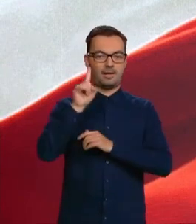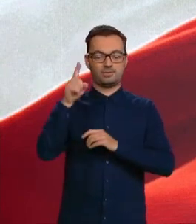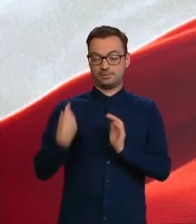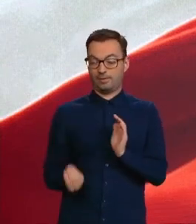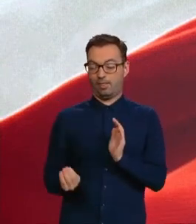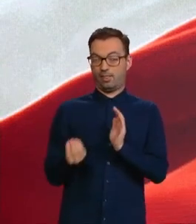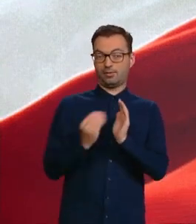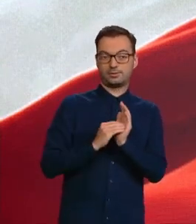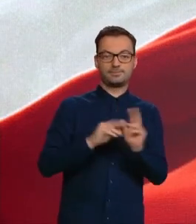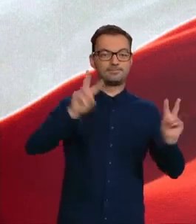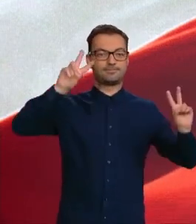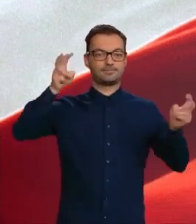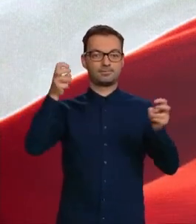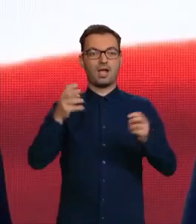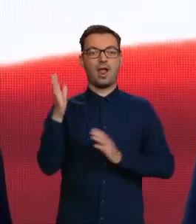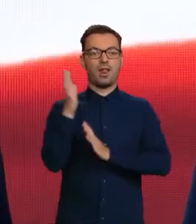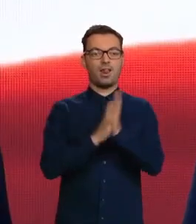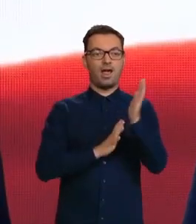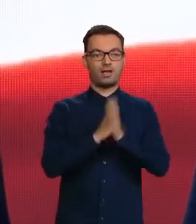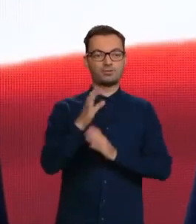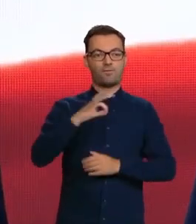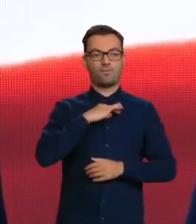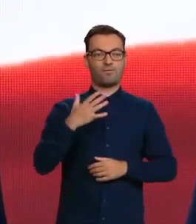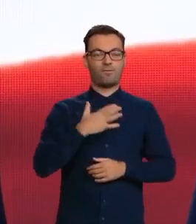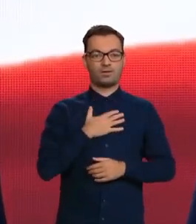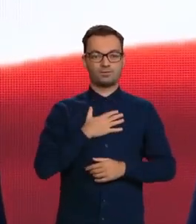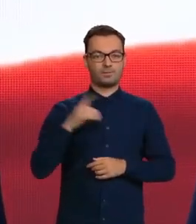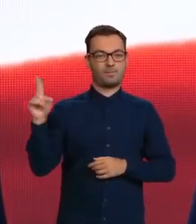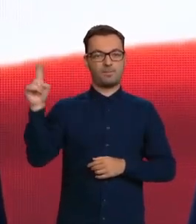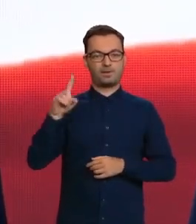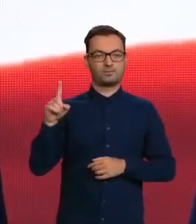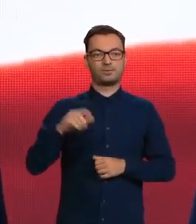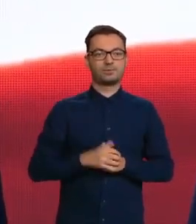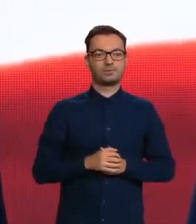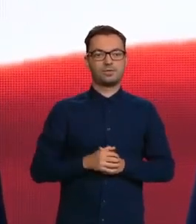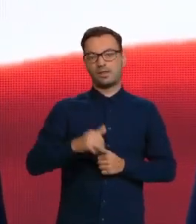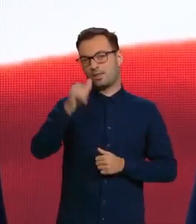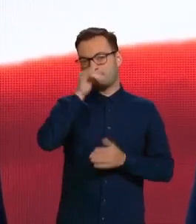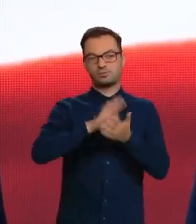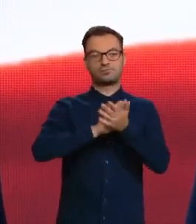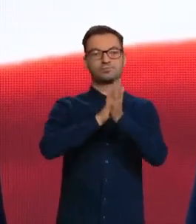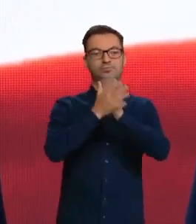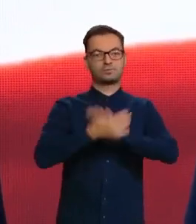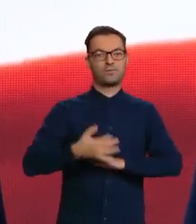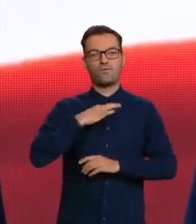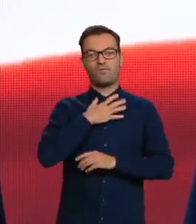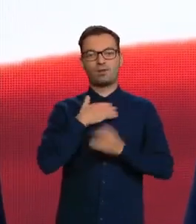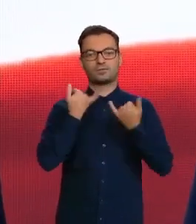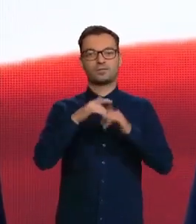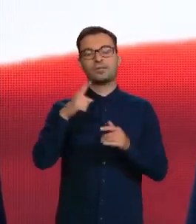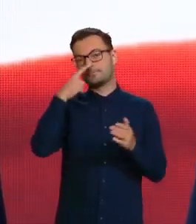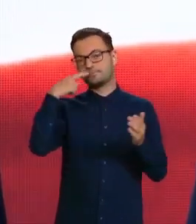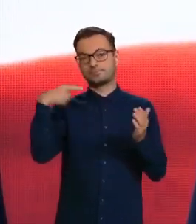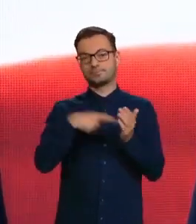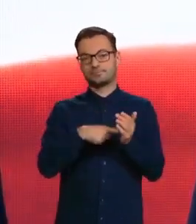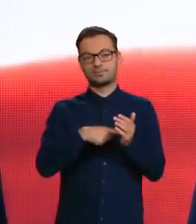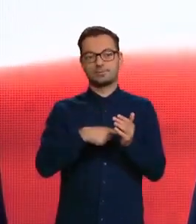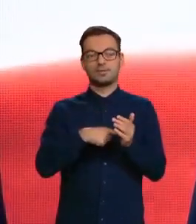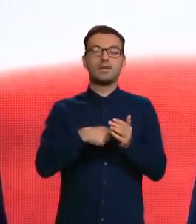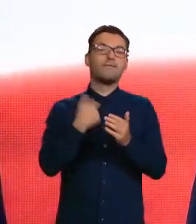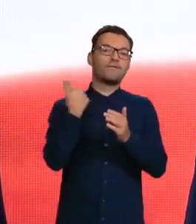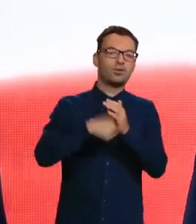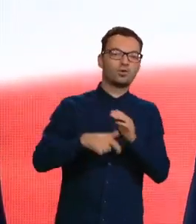mówiącego, że, tu cytat, lasy stanowiące własność Skarbu Państwa nie podlegają przekształceniom własnościowym z wyjątkiem przypadków określonych w